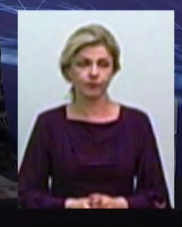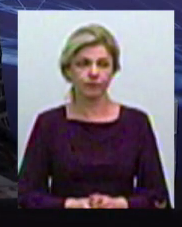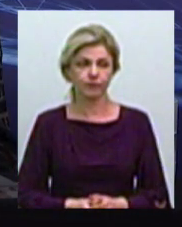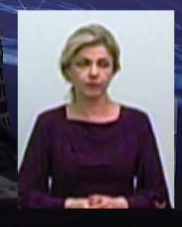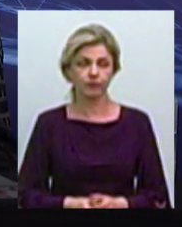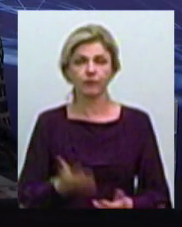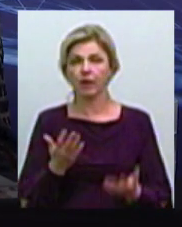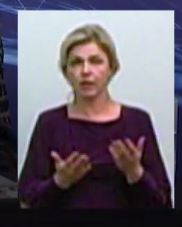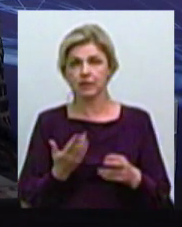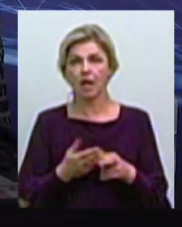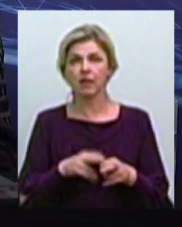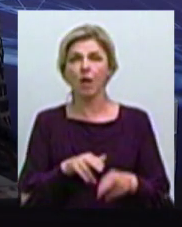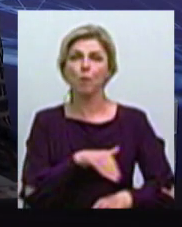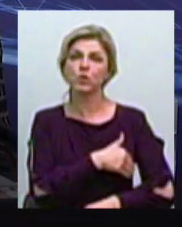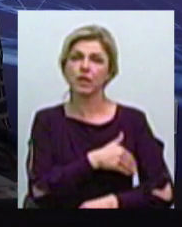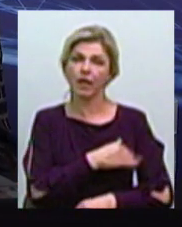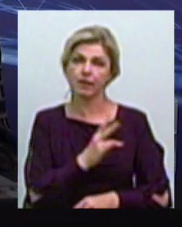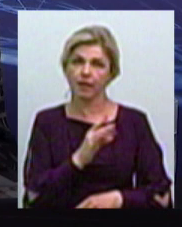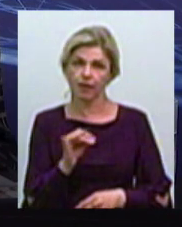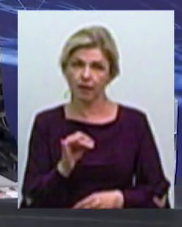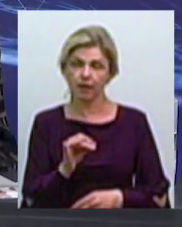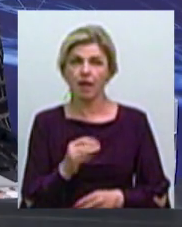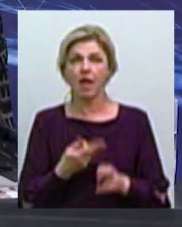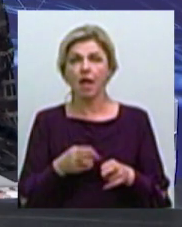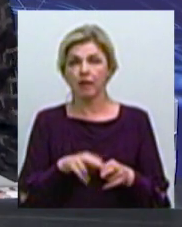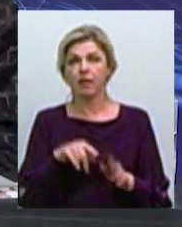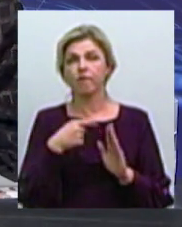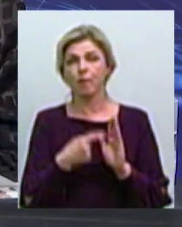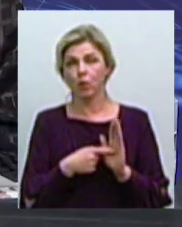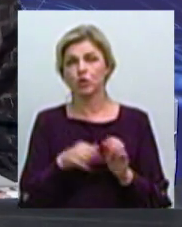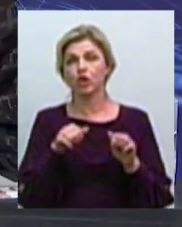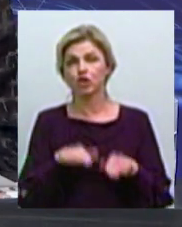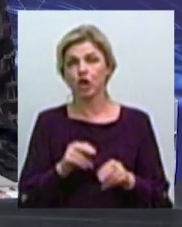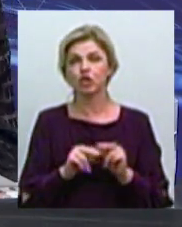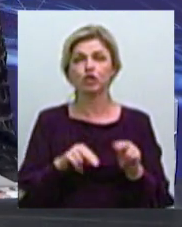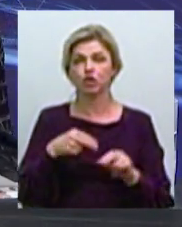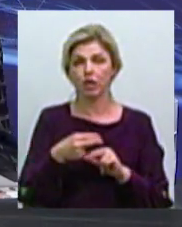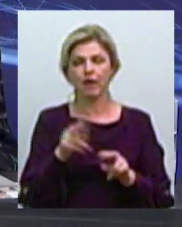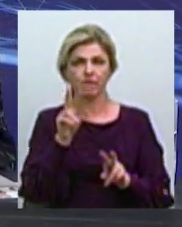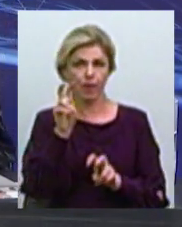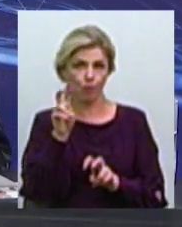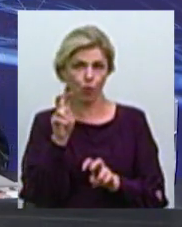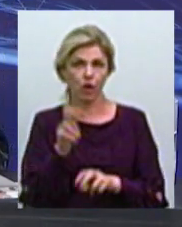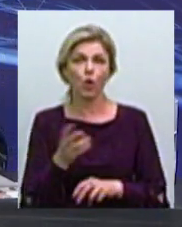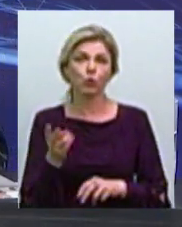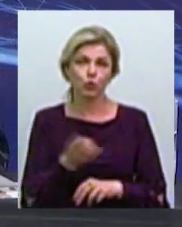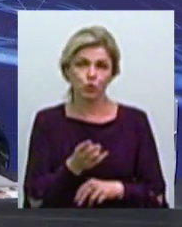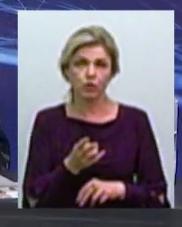Если это посредники, если этот вопрос решается через посредников, то есть это фирма, значит,